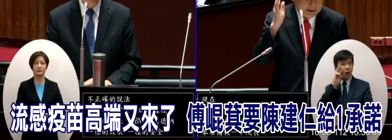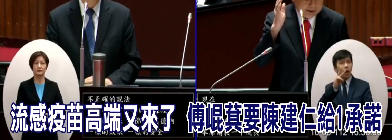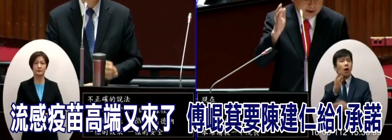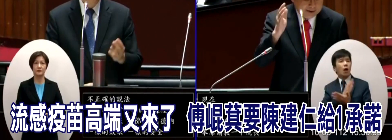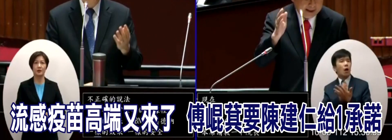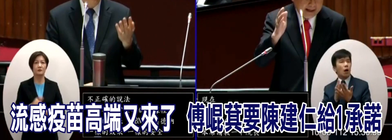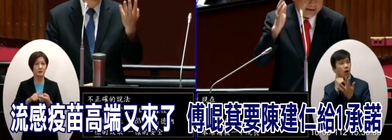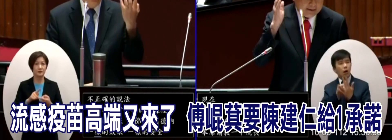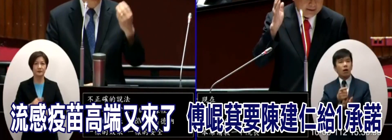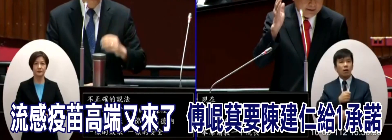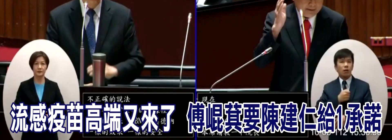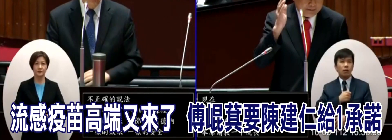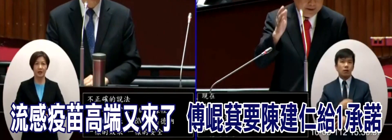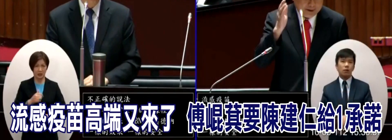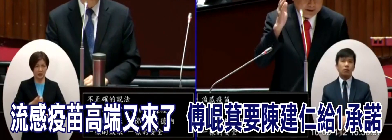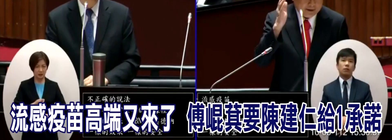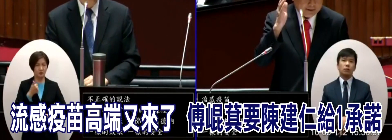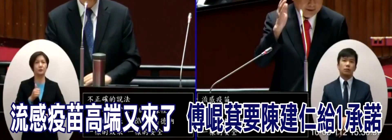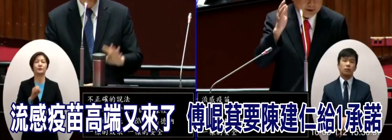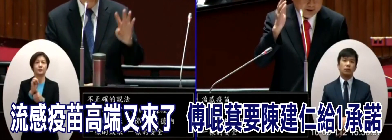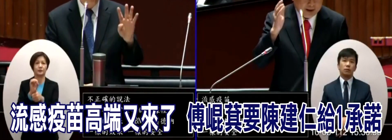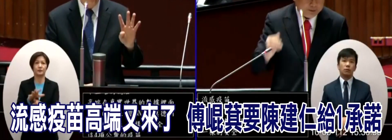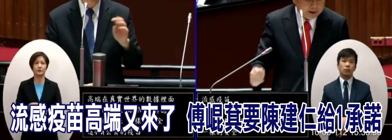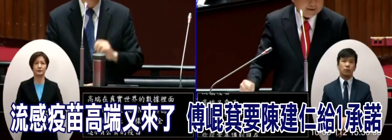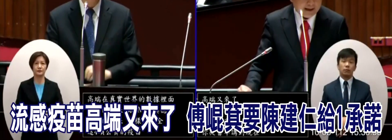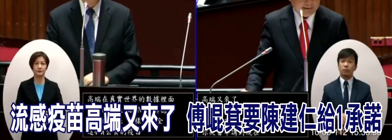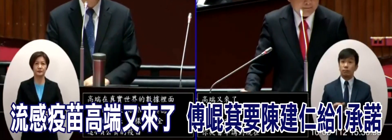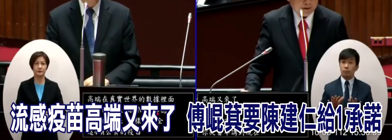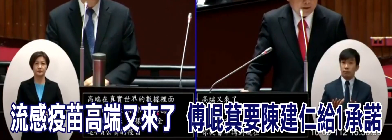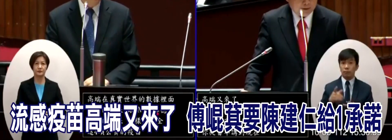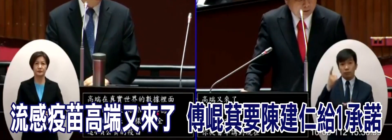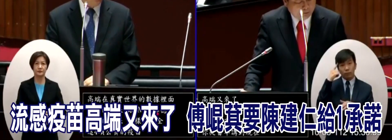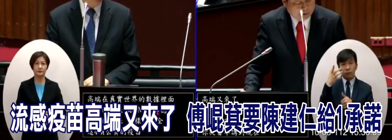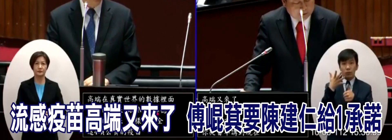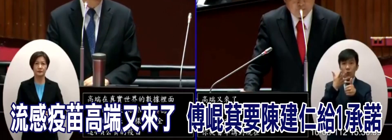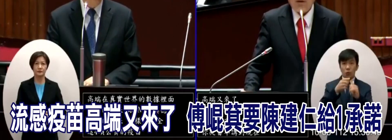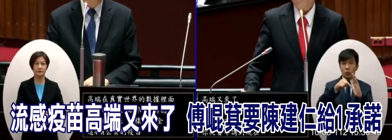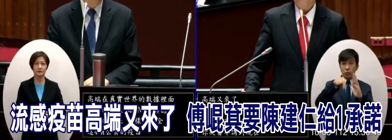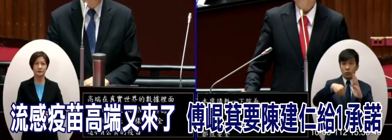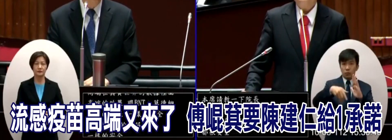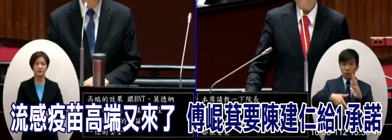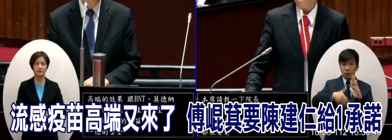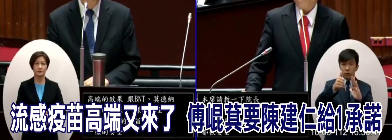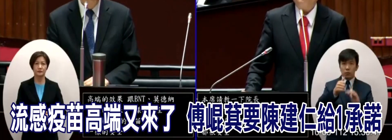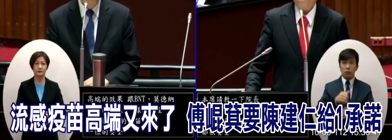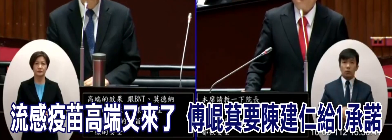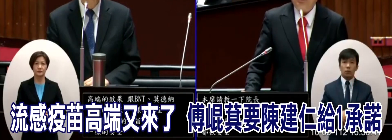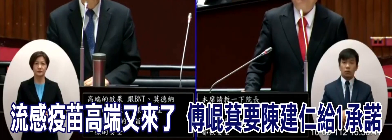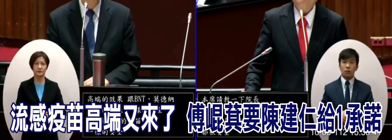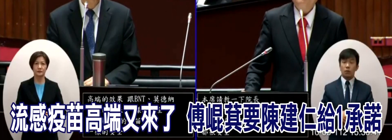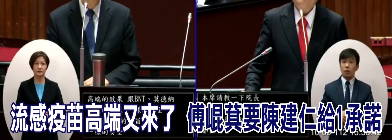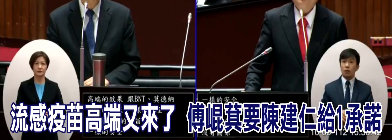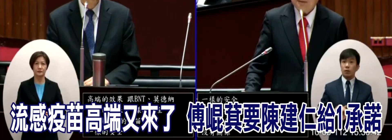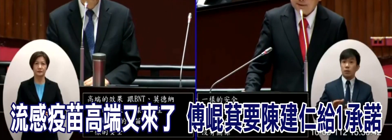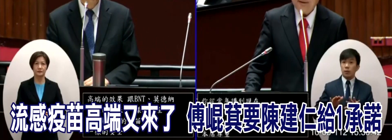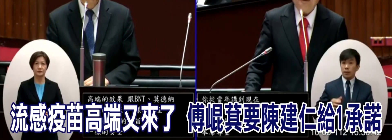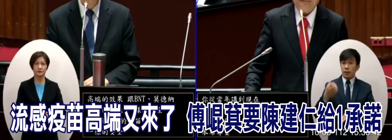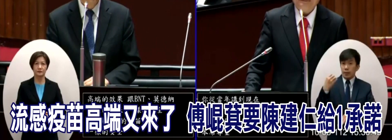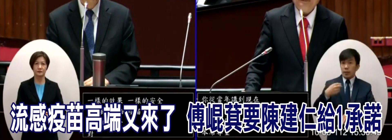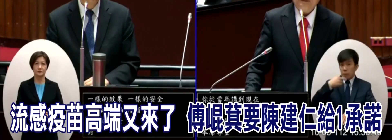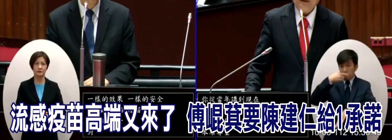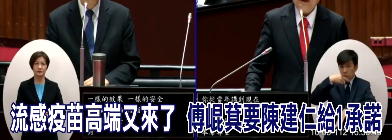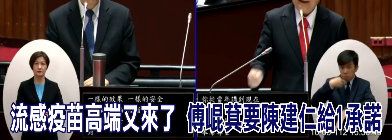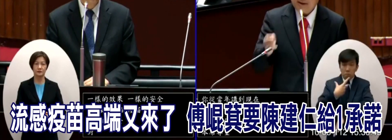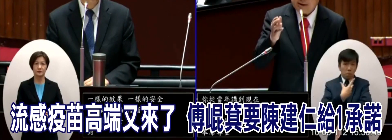断。 对， 现在 事实是事实嘛？ 本席 事实就是它是有。 如果说现在流感疫苗是不